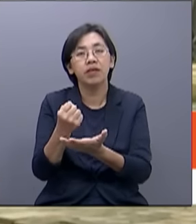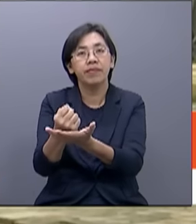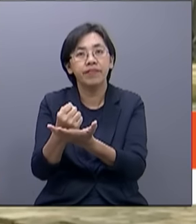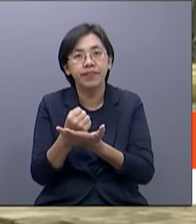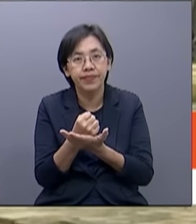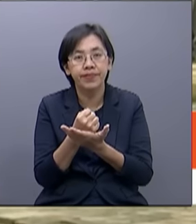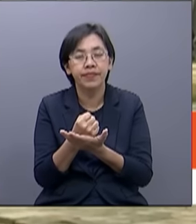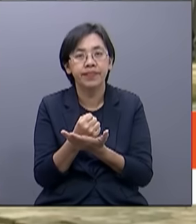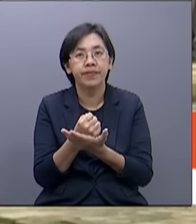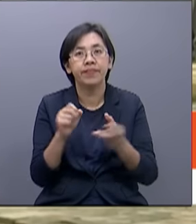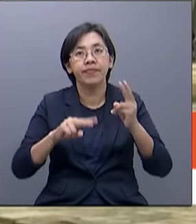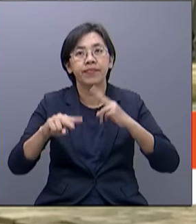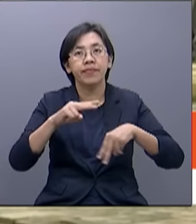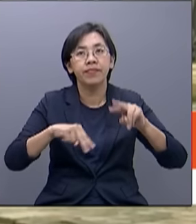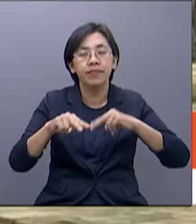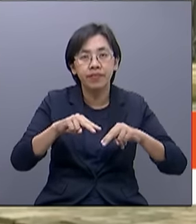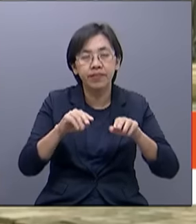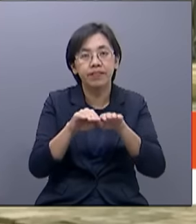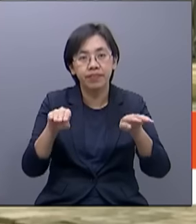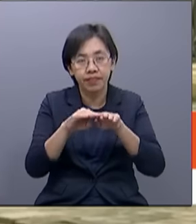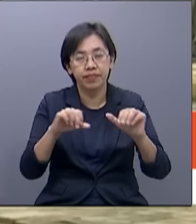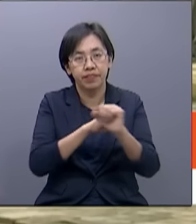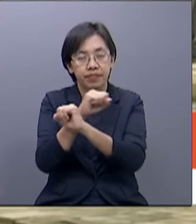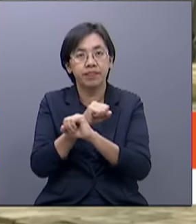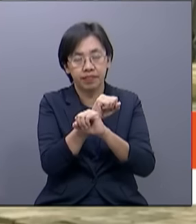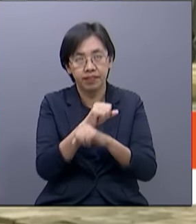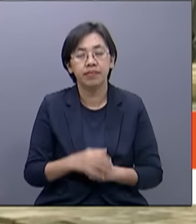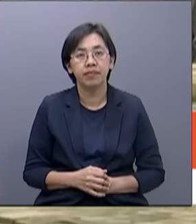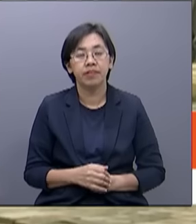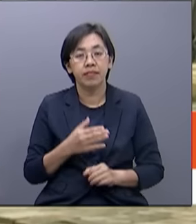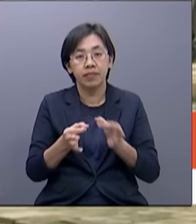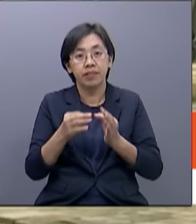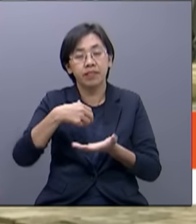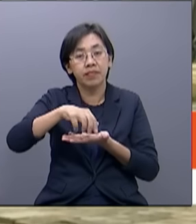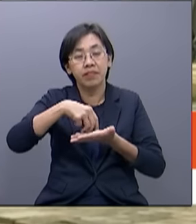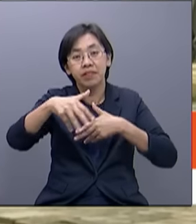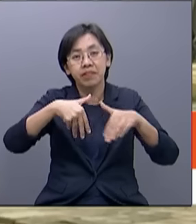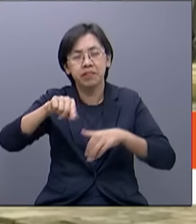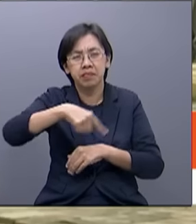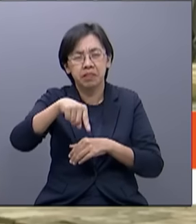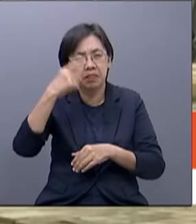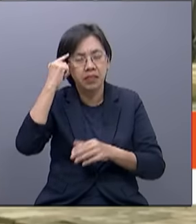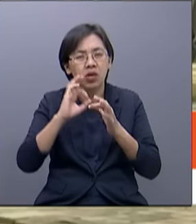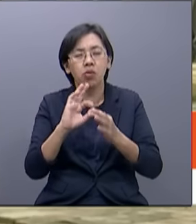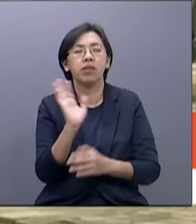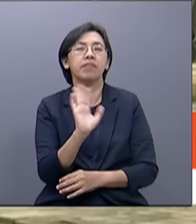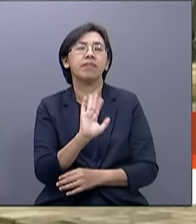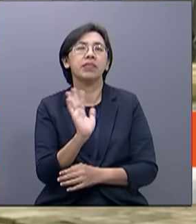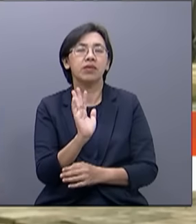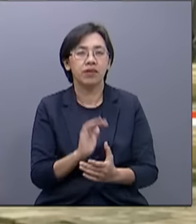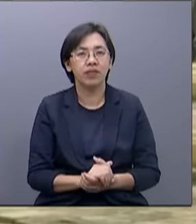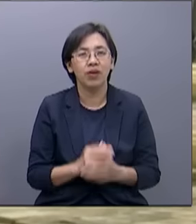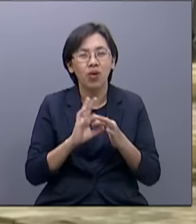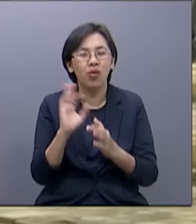การดูแลเรื่องความมาตรฐานความปลอดภัยนะครับเรื่องนี้เรียนพี่น้องประชาชนว่าไม่ต้องเป็นห่วงนะครับไม่ต้องเป็นห่วงนะครับ